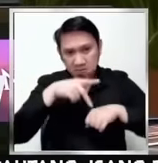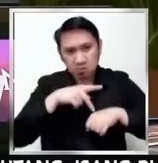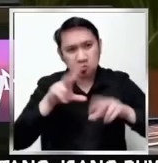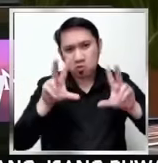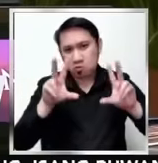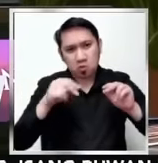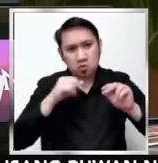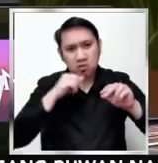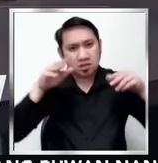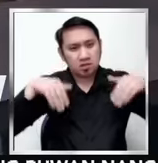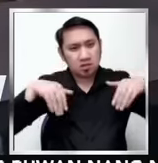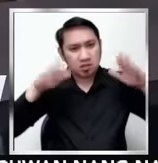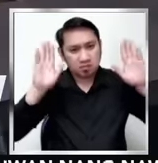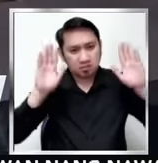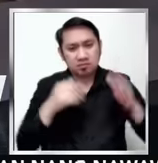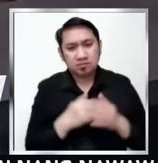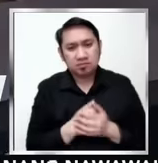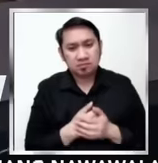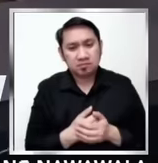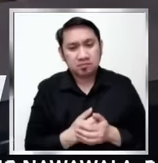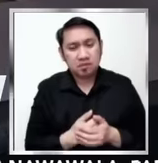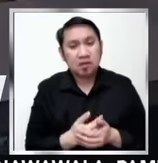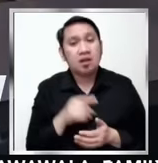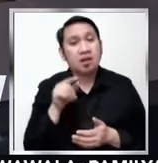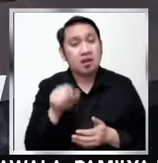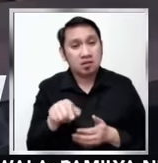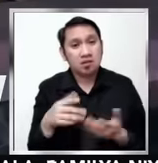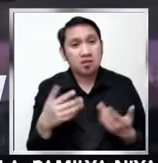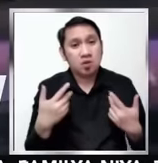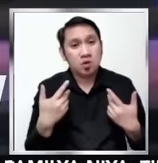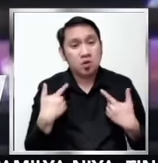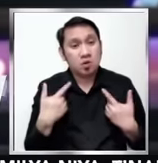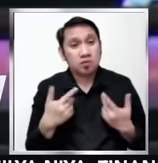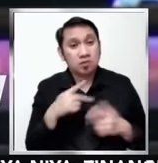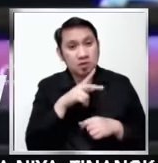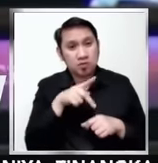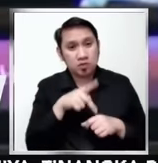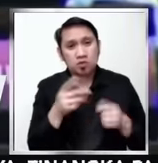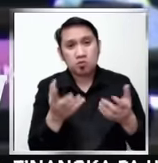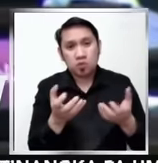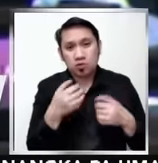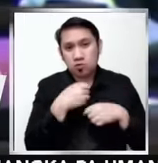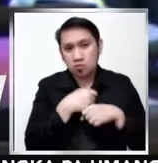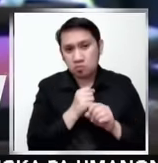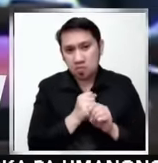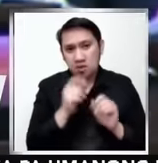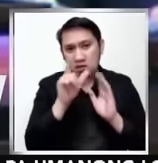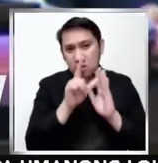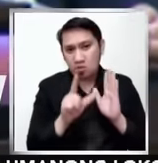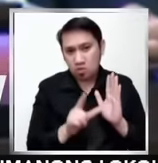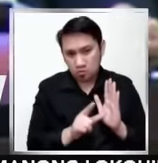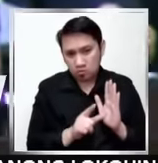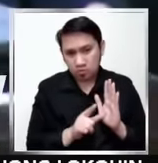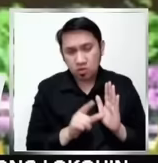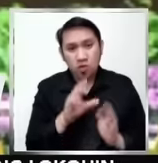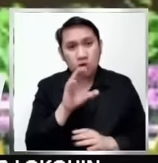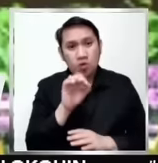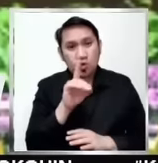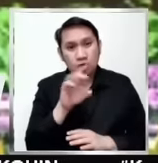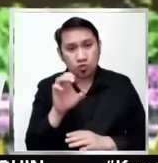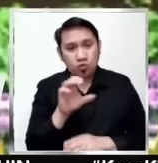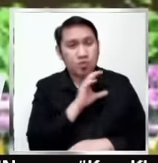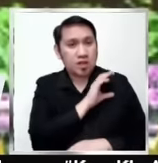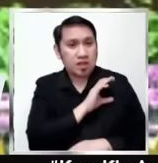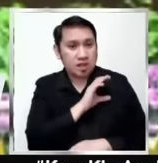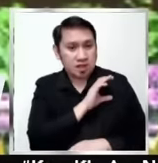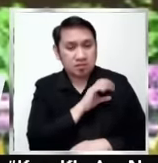ng isang hiwalay na Code of Conduct sa kapitbahay sa ASEAN, habang hinihintay ang pagbuo ng isang Code of Conduct sa pagitan ng China at ASEAN, bagay na